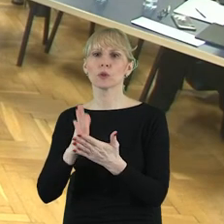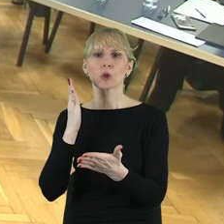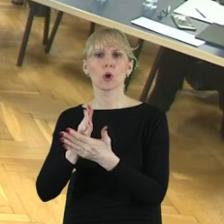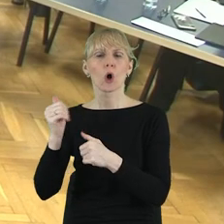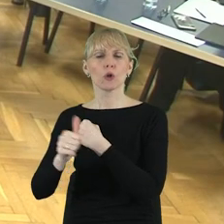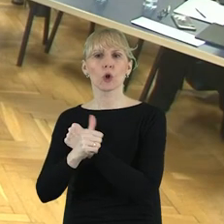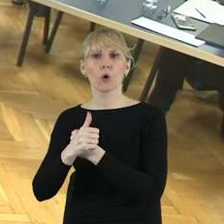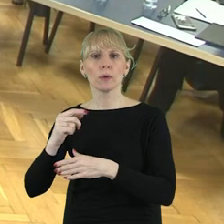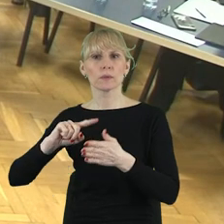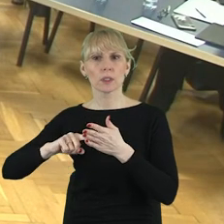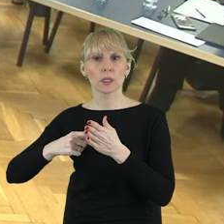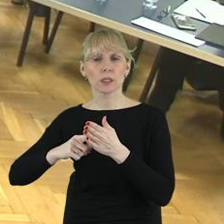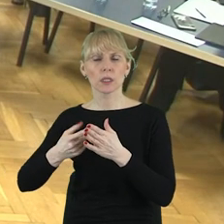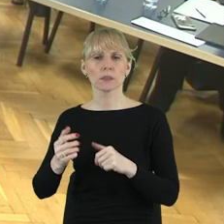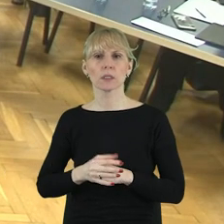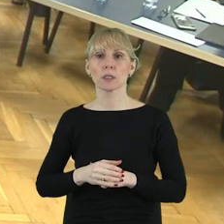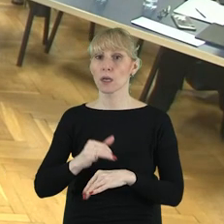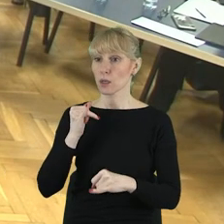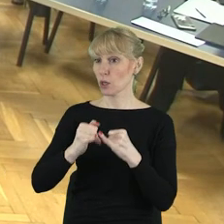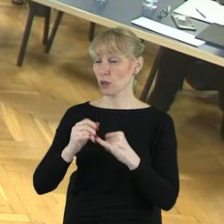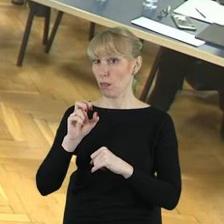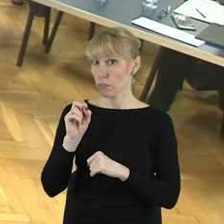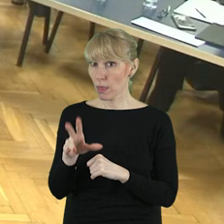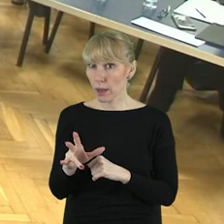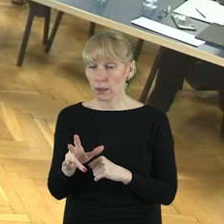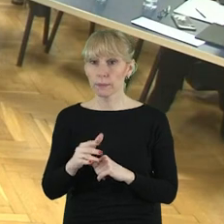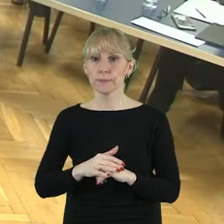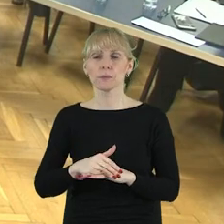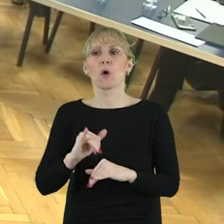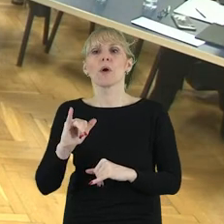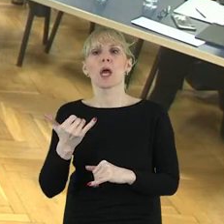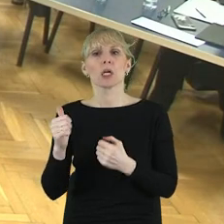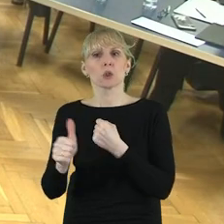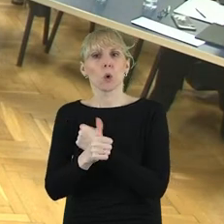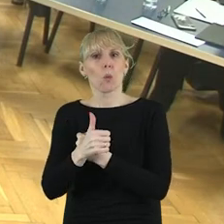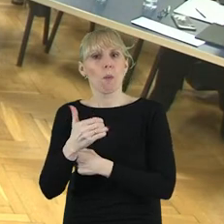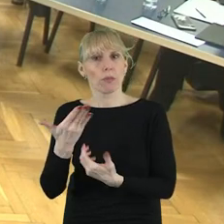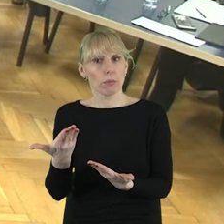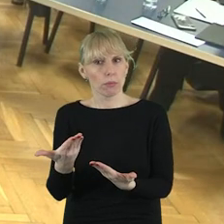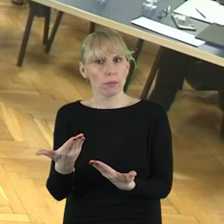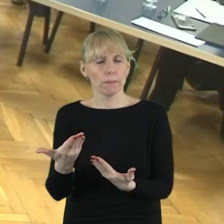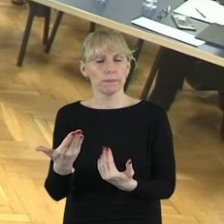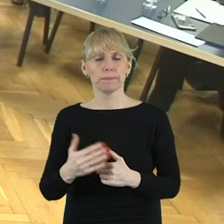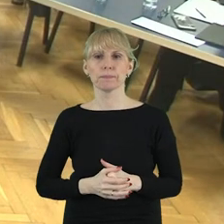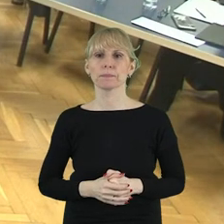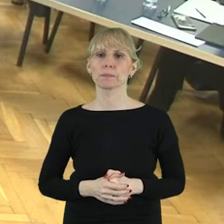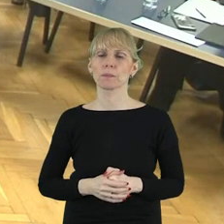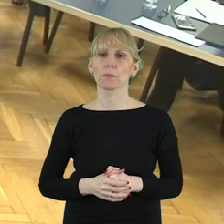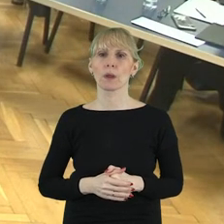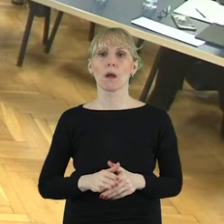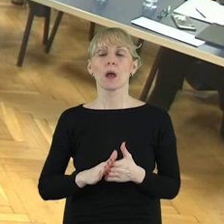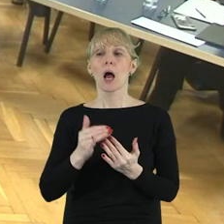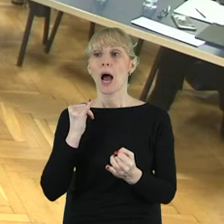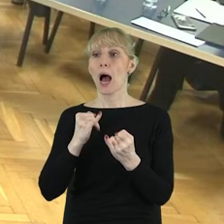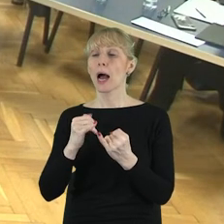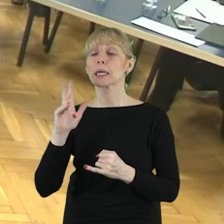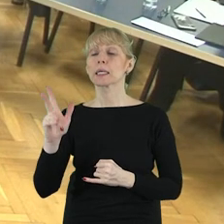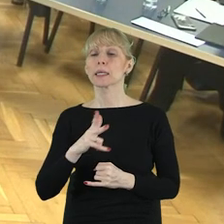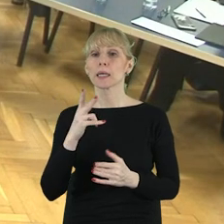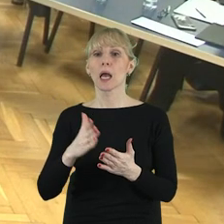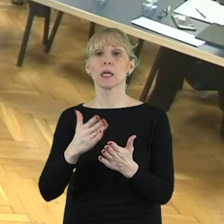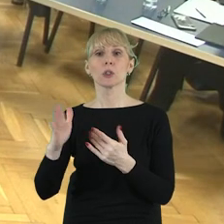dokumentów rejestracyjnych lokalnych grup działania. Jeśli tak, to jakich? Chciałbym się dowiedzieć, kiedy wnioskodawca złożył